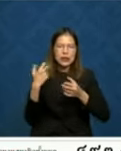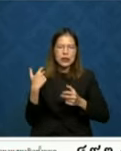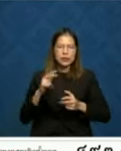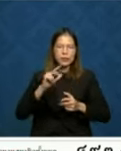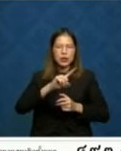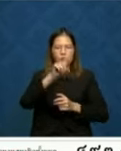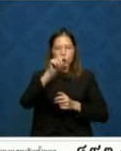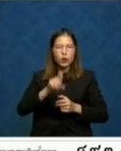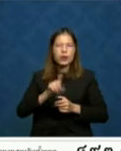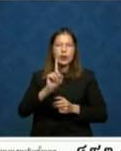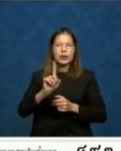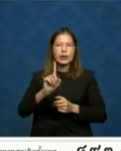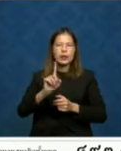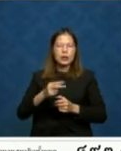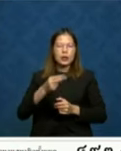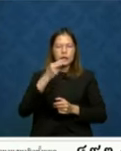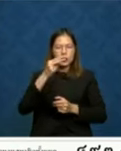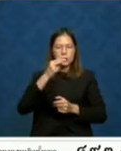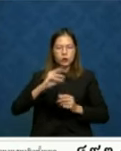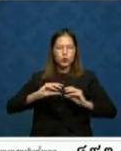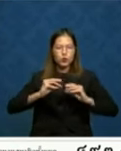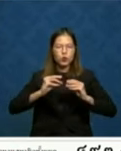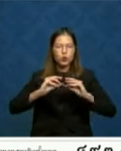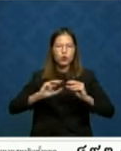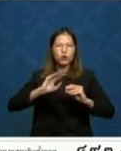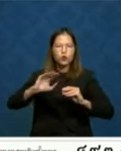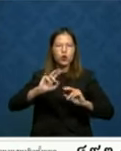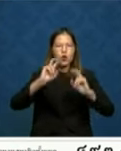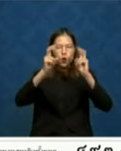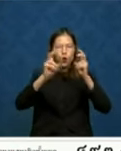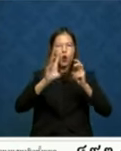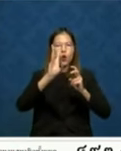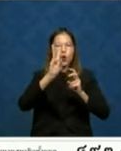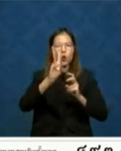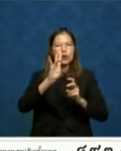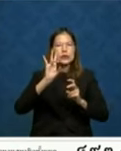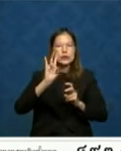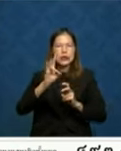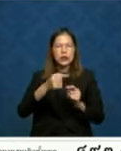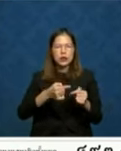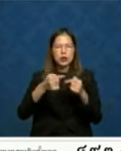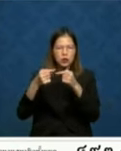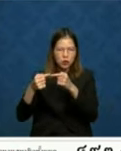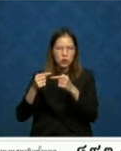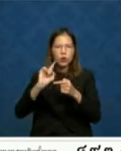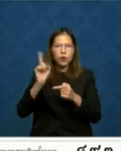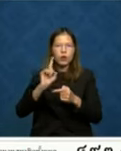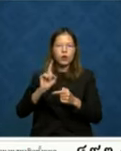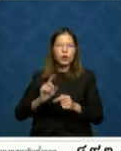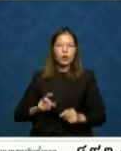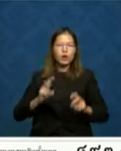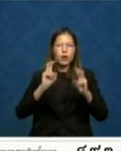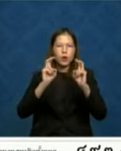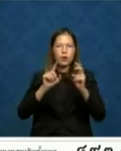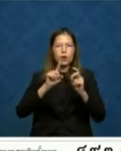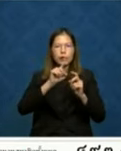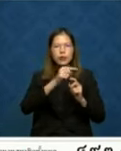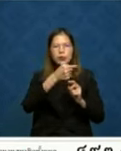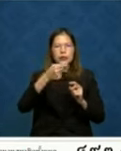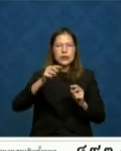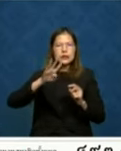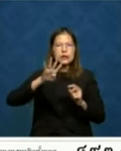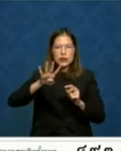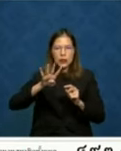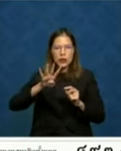ตการยาสูบแห่งประเทศไทยในข้อที่6ข้อที่7แล้วก็ต่อกรมสรรพสามิตในข้อที่1ถึงข้อที่